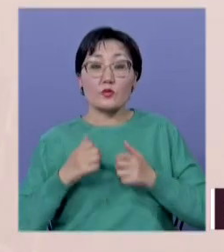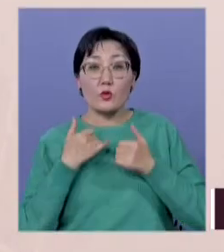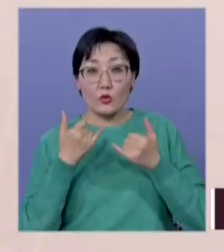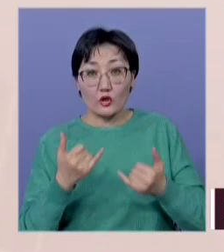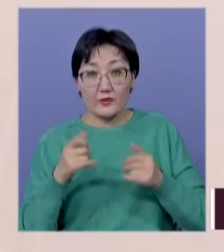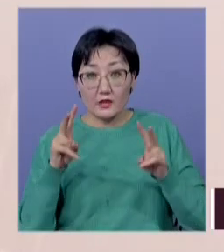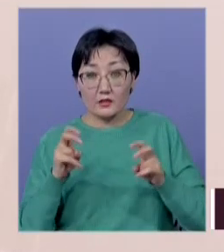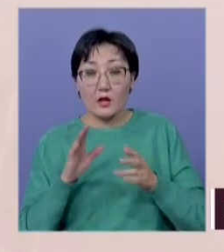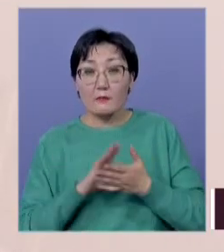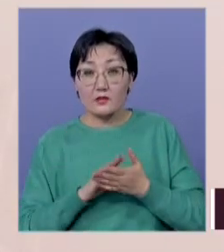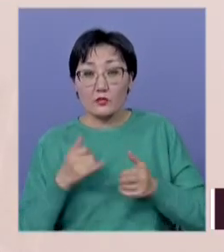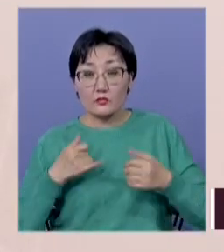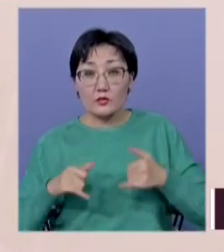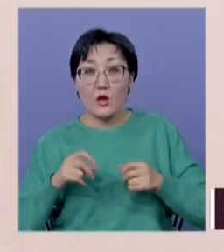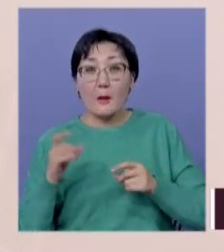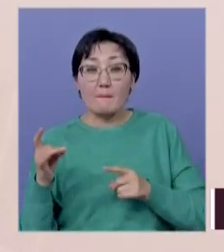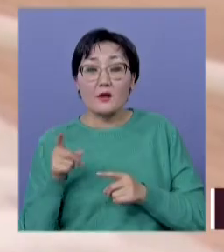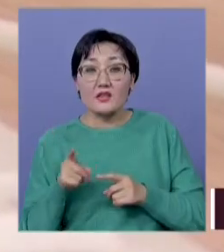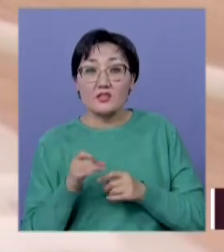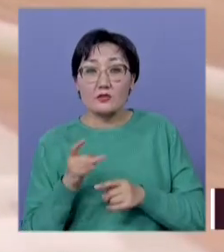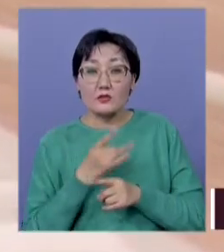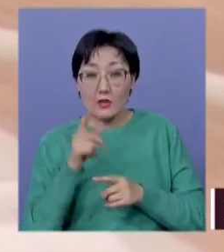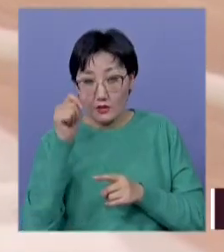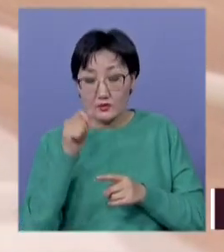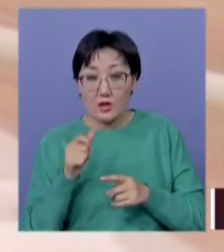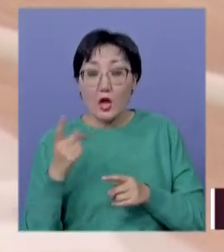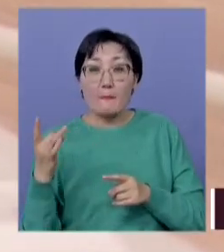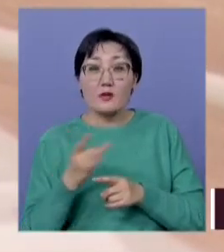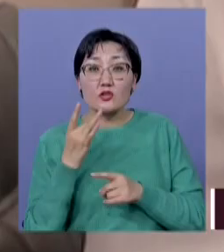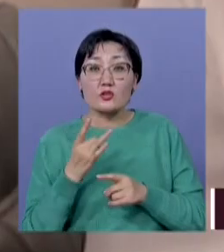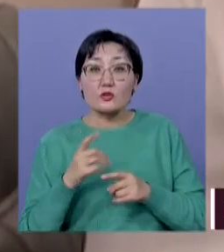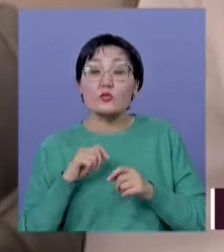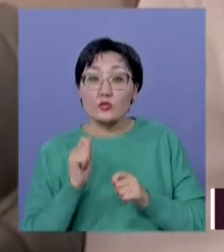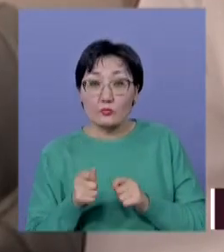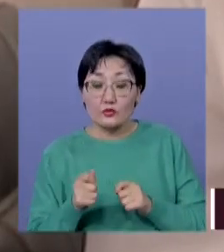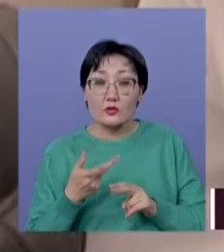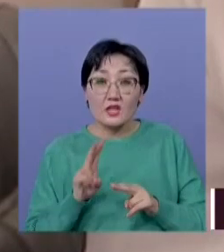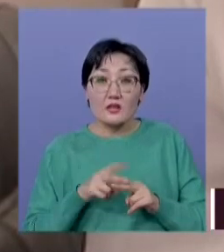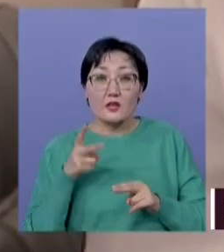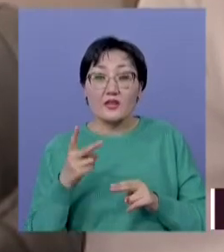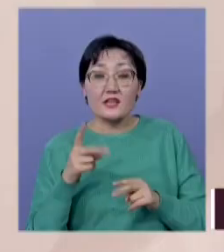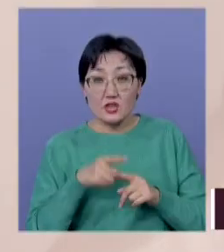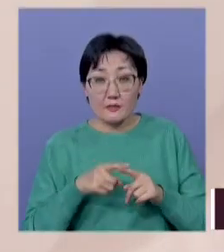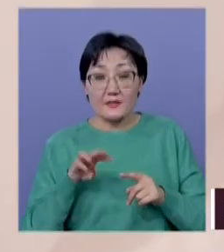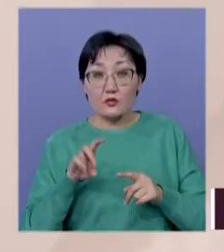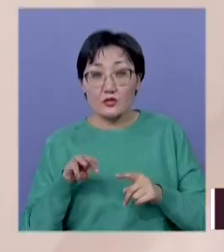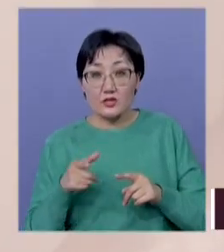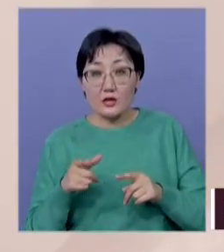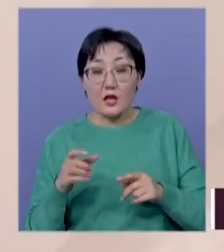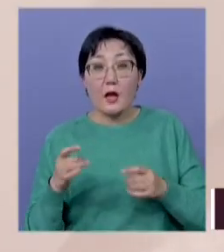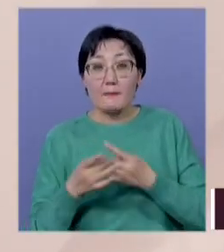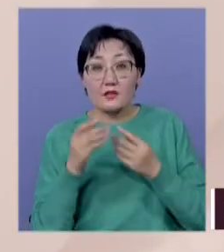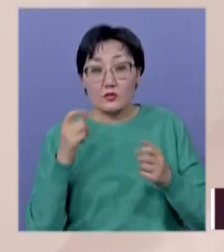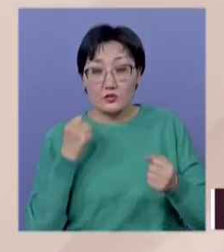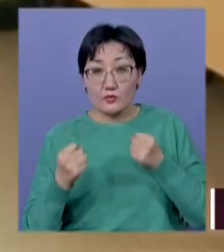атағымен марапатталған педагогқа 1000 еселенген айлық есепті көрсеткіш мөлшерінде бір жолғы төлем белгіленбек. Бұл дегеніміз 2,5 миллион теңге. Мәдениет және спорт